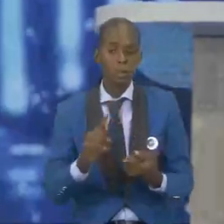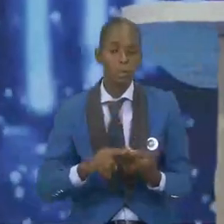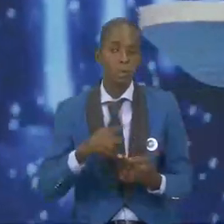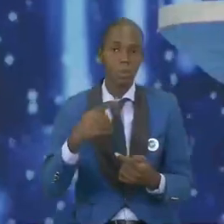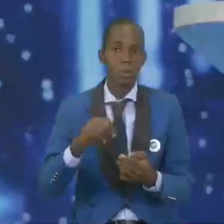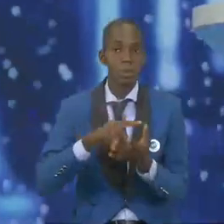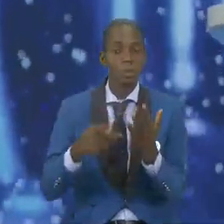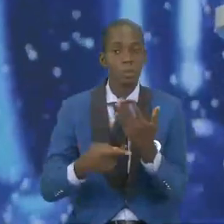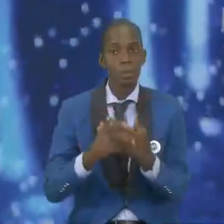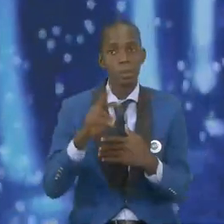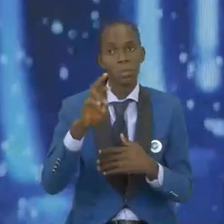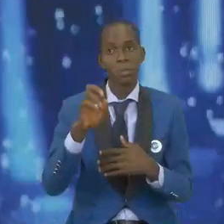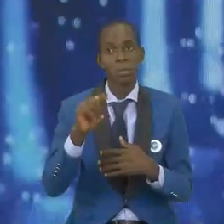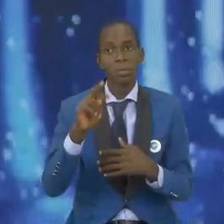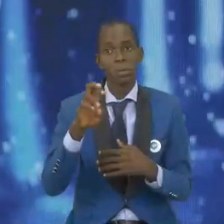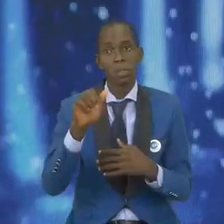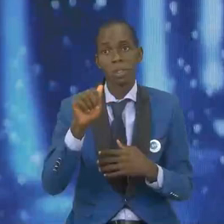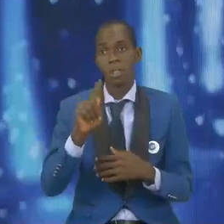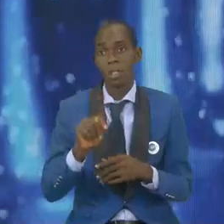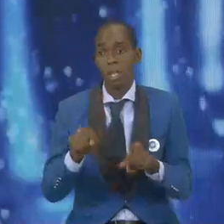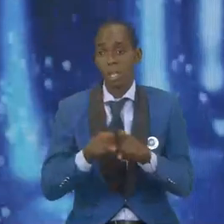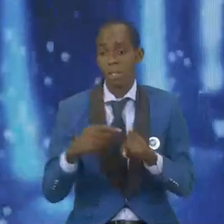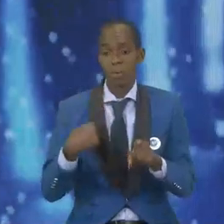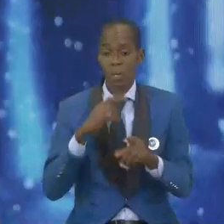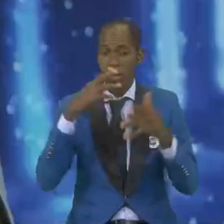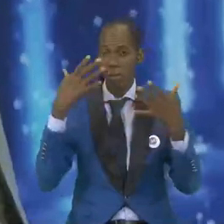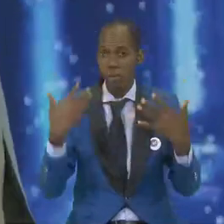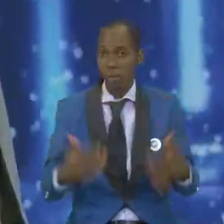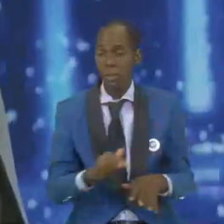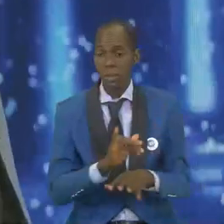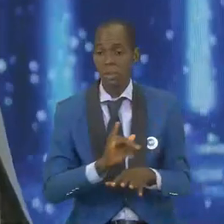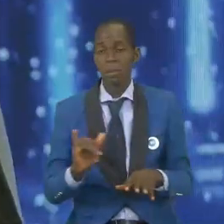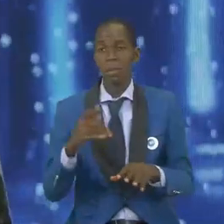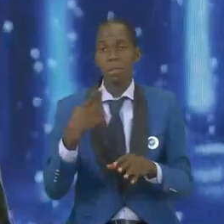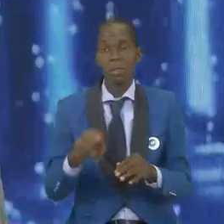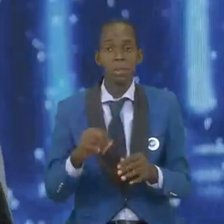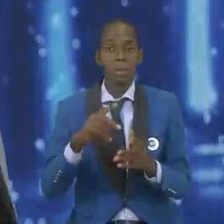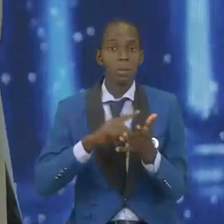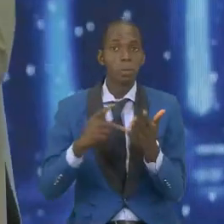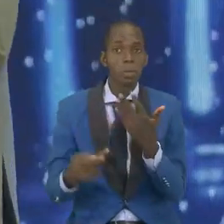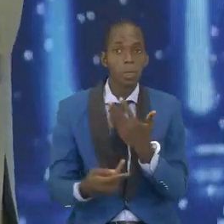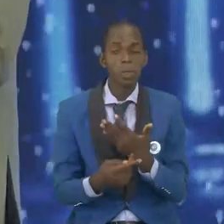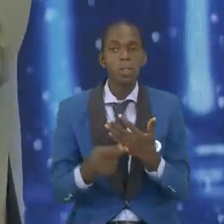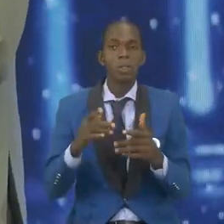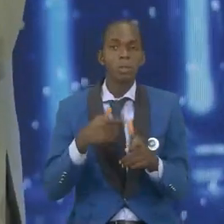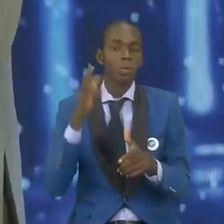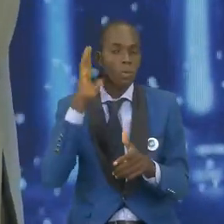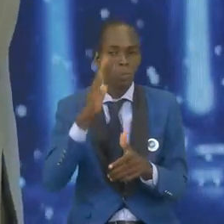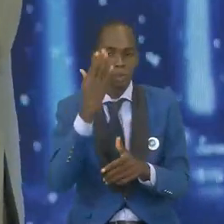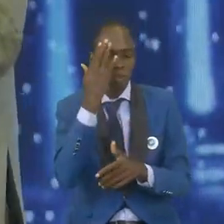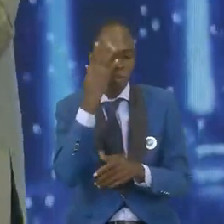Comme nous venons à la retraite, dès que nous finissons la retraite, est-ce que nous édifions la tâche qu'il nous a